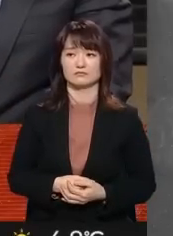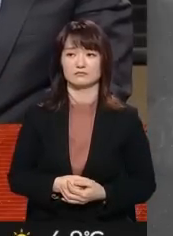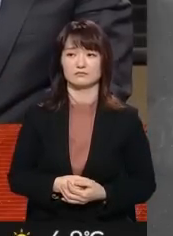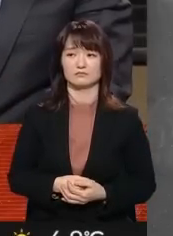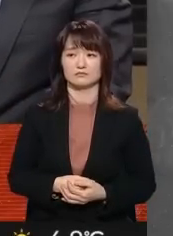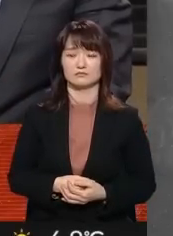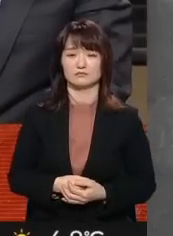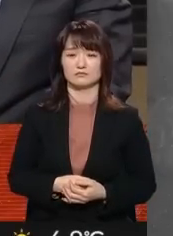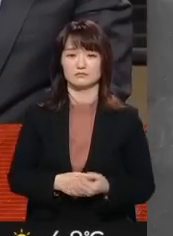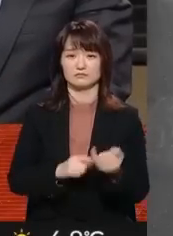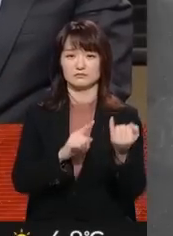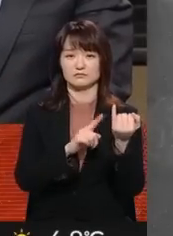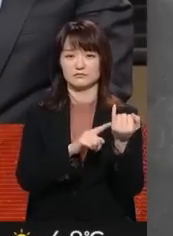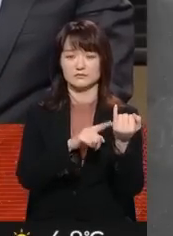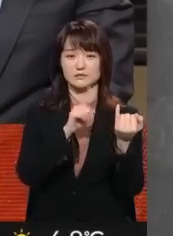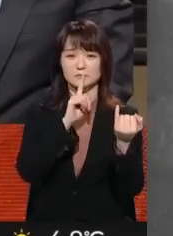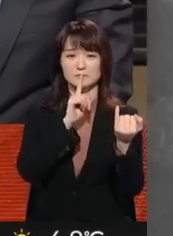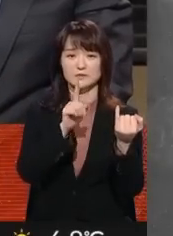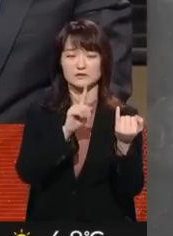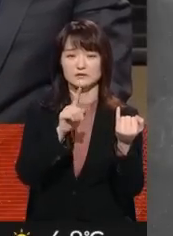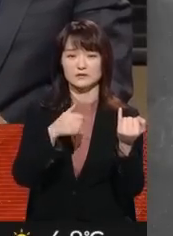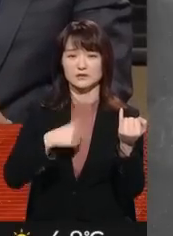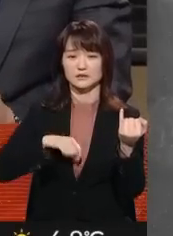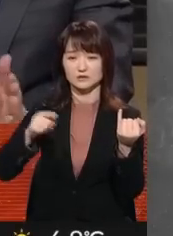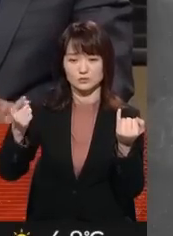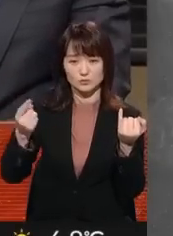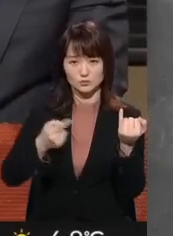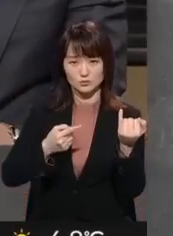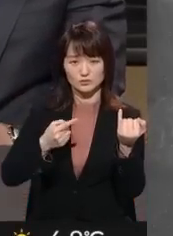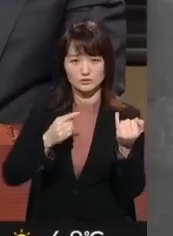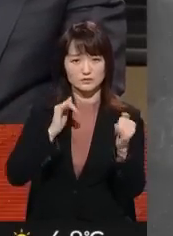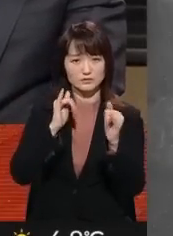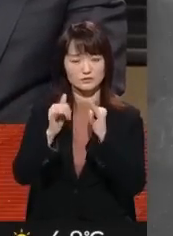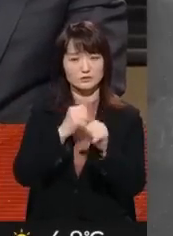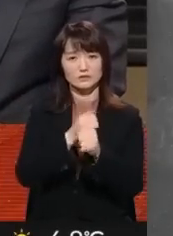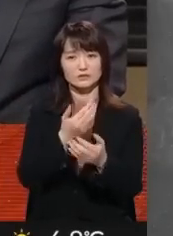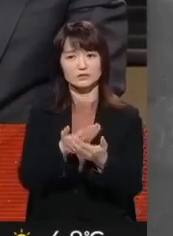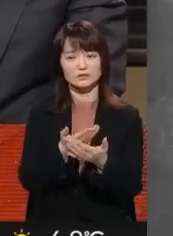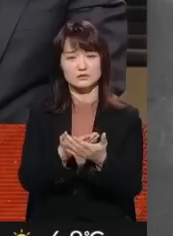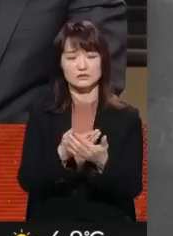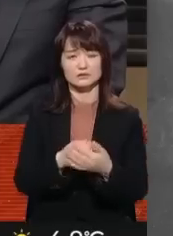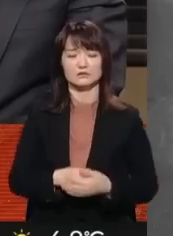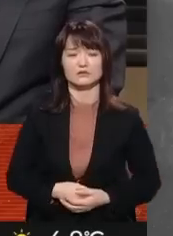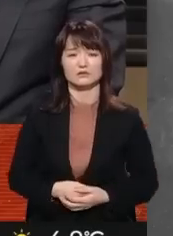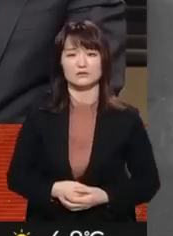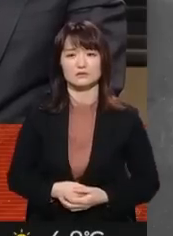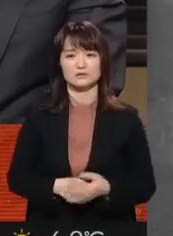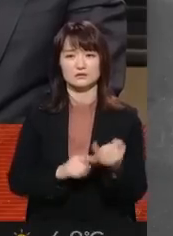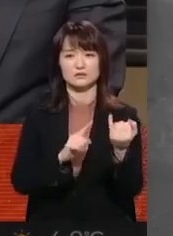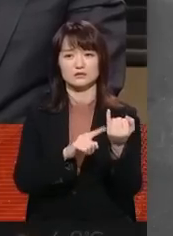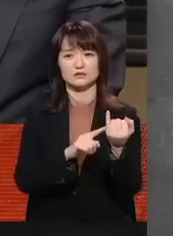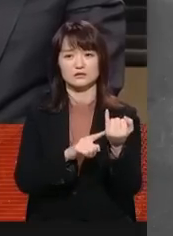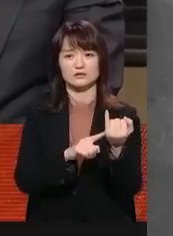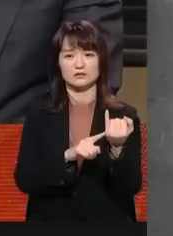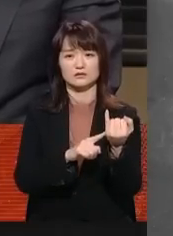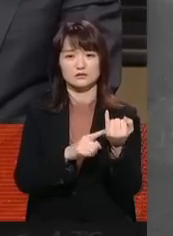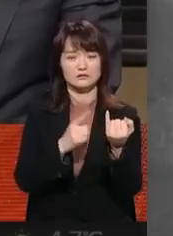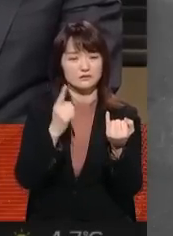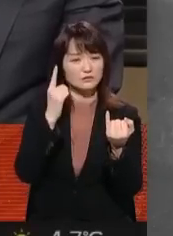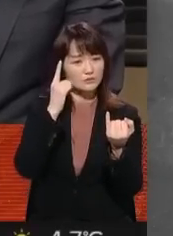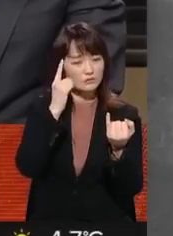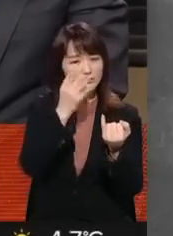여기 오려고 한다 그러니까 아들하고 좀 통하게 해달라 이러니까 그 아들에게 위치도 알려주지 않고 여성이 갖고 있는 휴대폰을